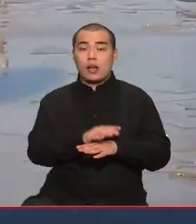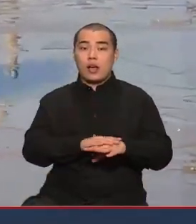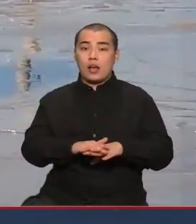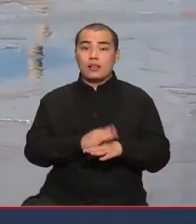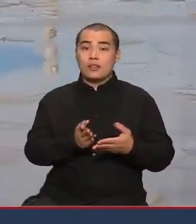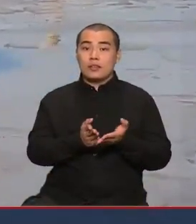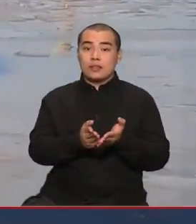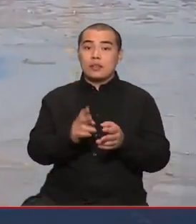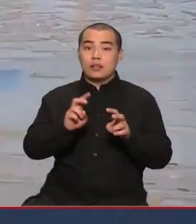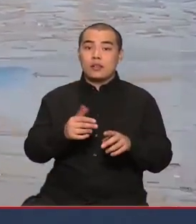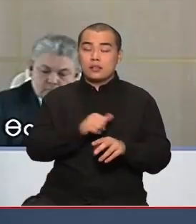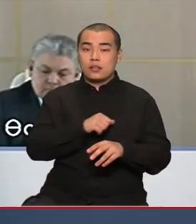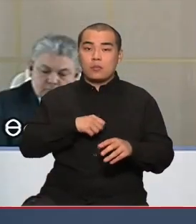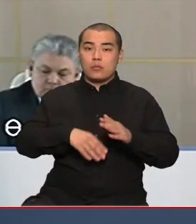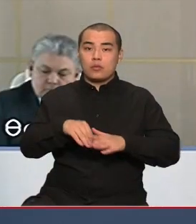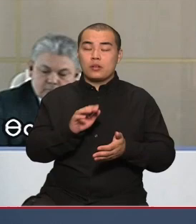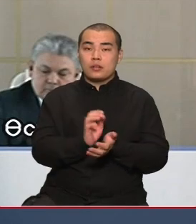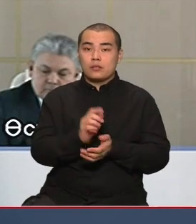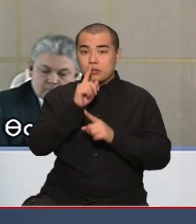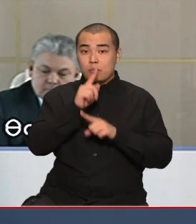отырғызып, қол бұлғап, қарап тұрмайды.